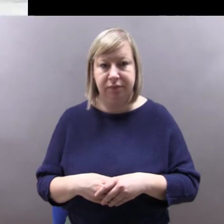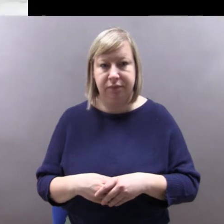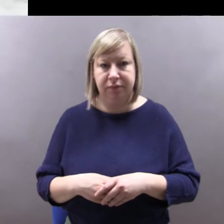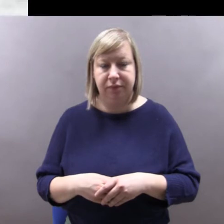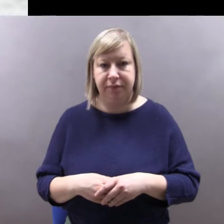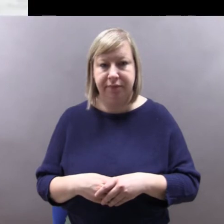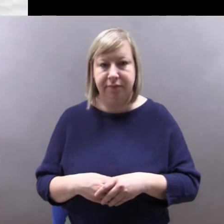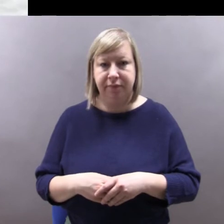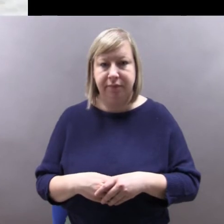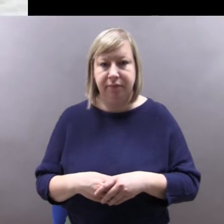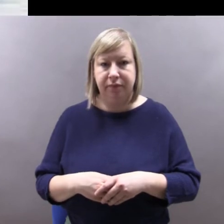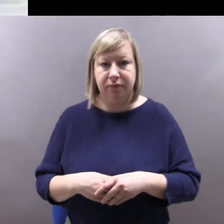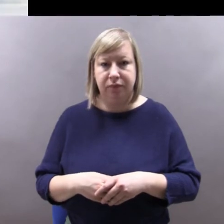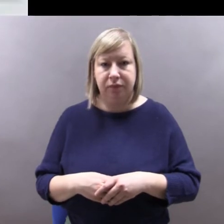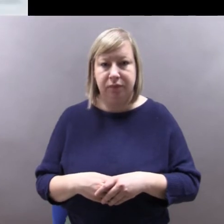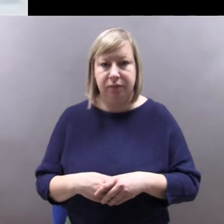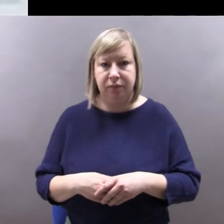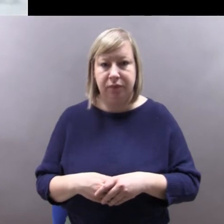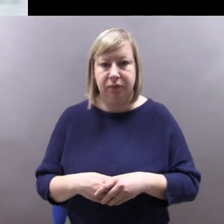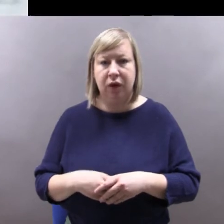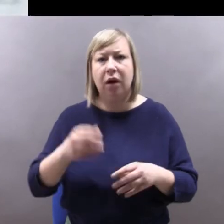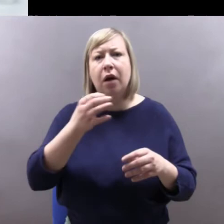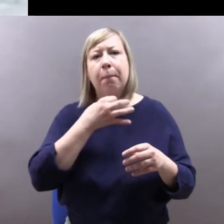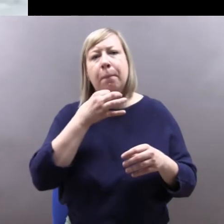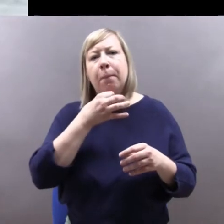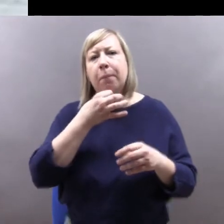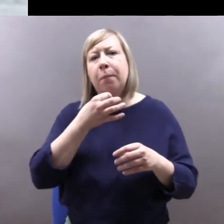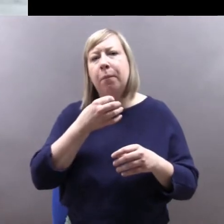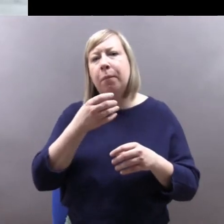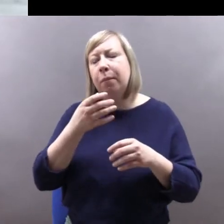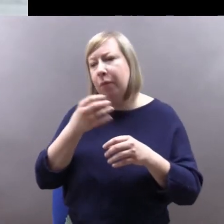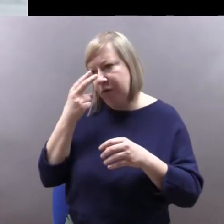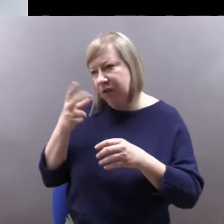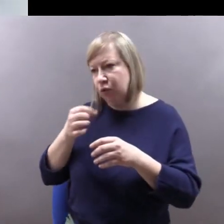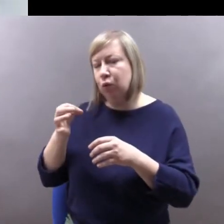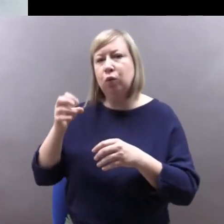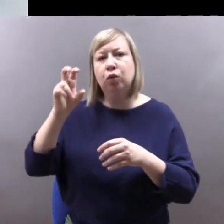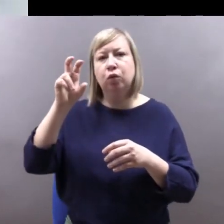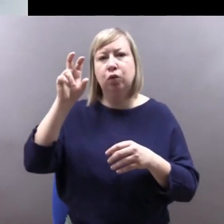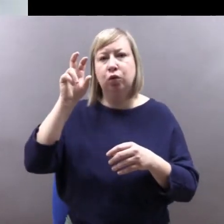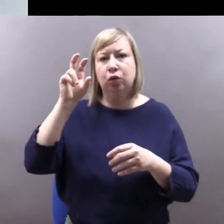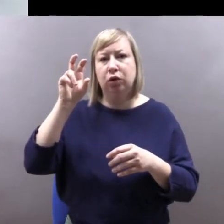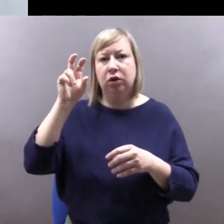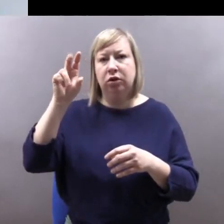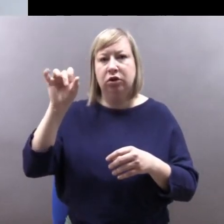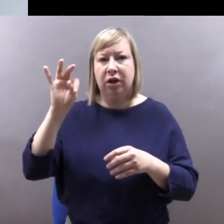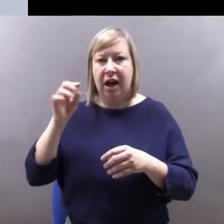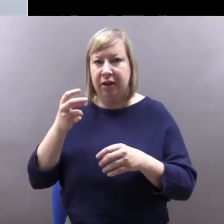Opór po prostu w ludzkim. Okej, było pytanie jedno na czacie, więc ja do niego się cofnę.